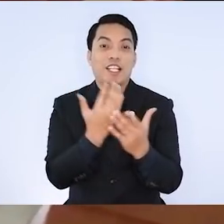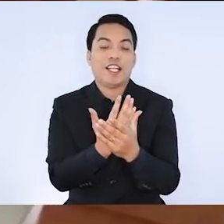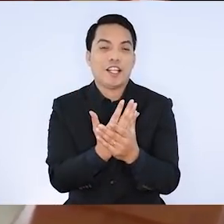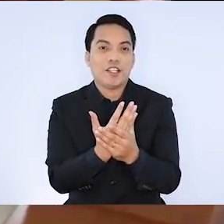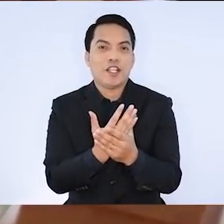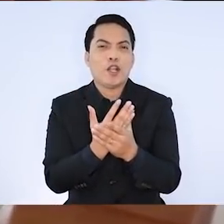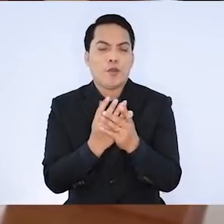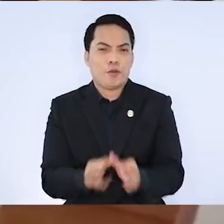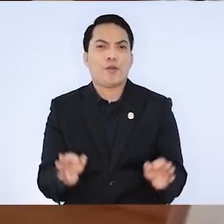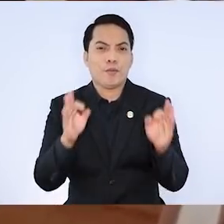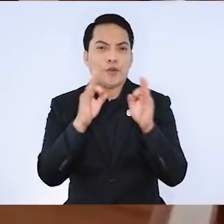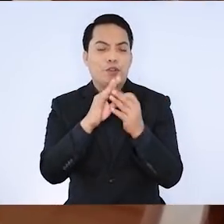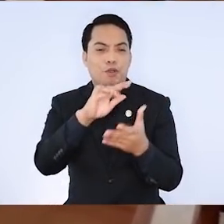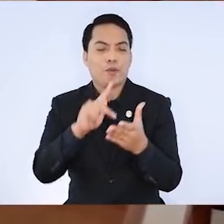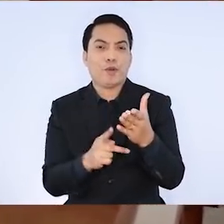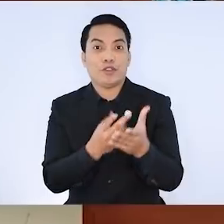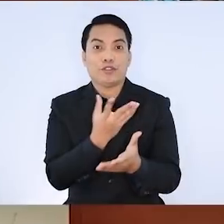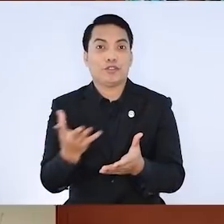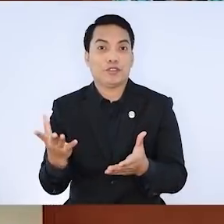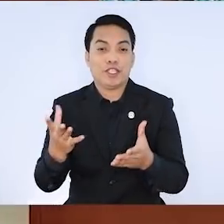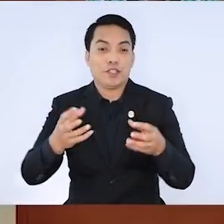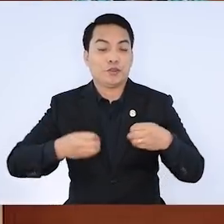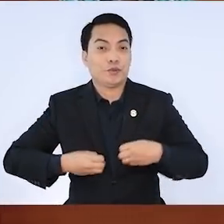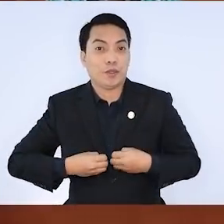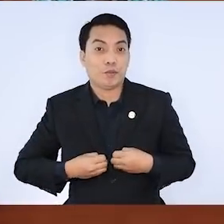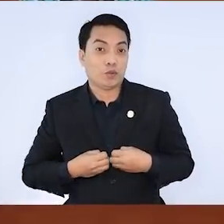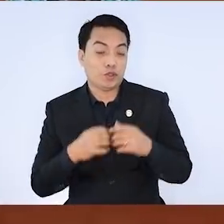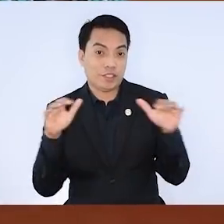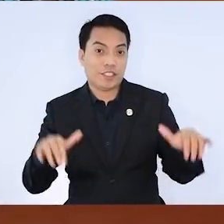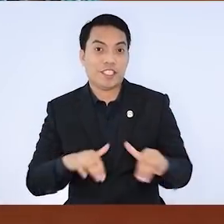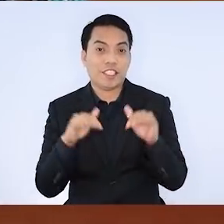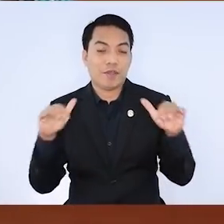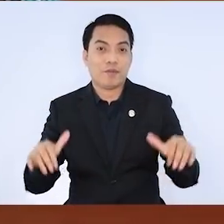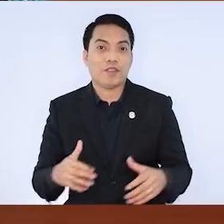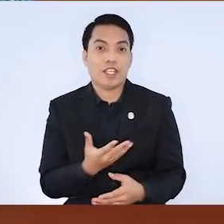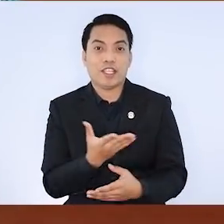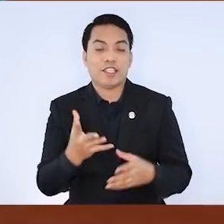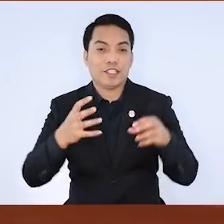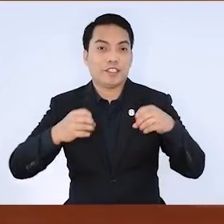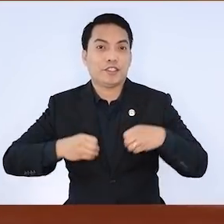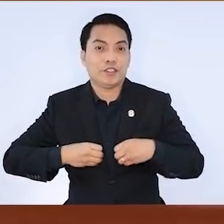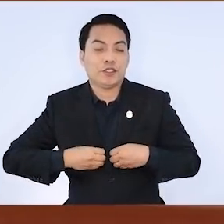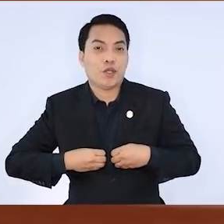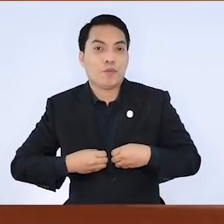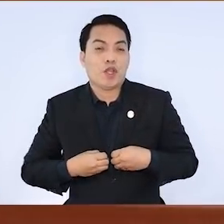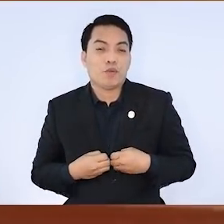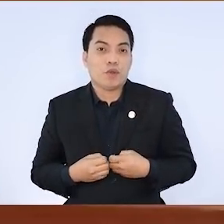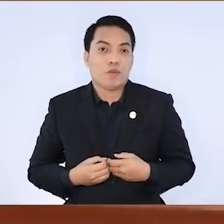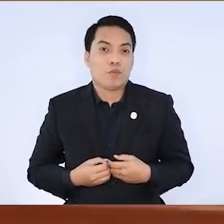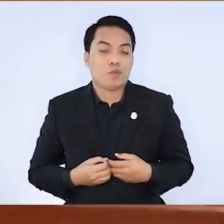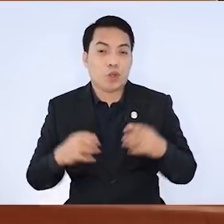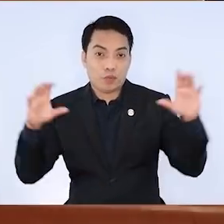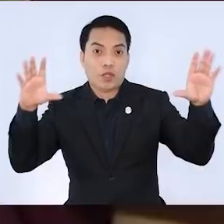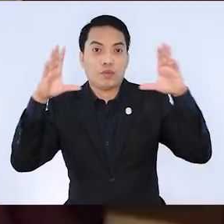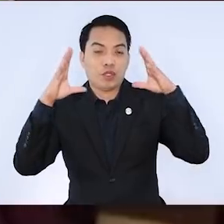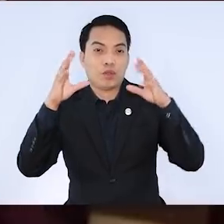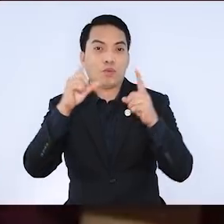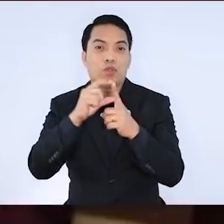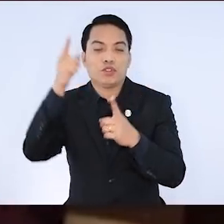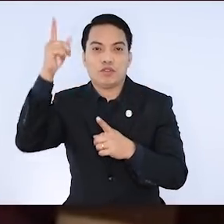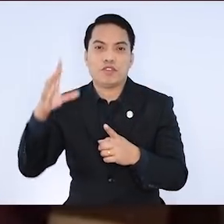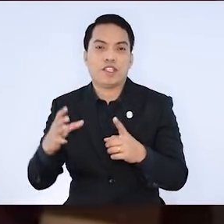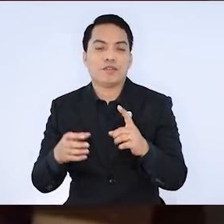bahagi na kanilang nasaksihan sa nasabing aktibidad ay nang kanilang marinig ang mga payo ng Diyos mula sa